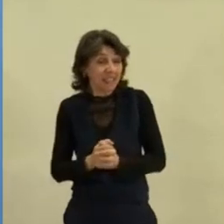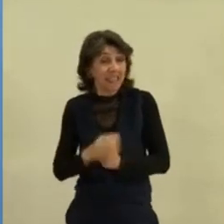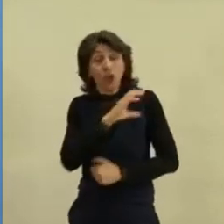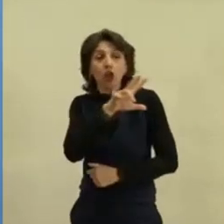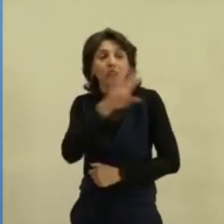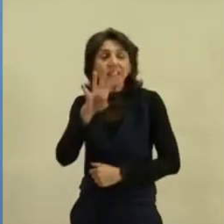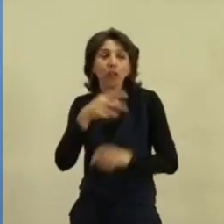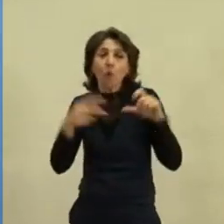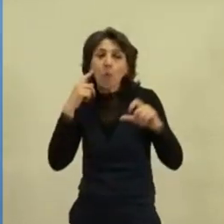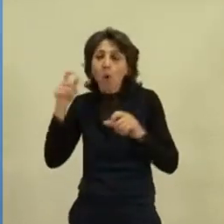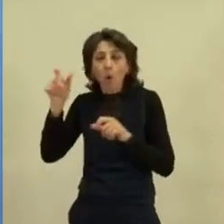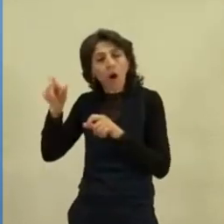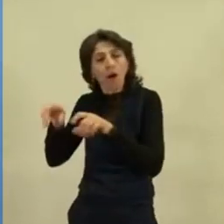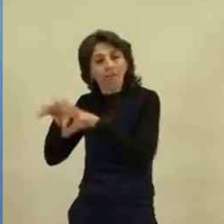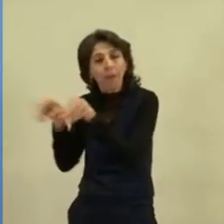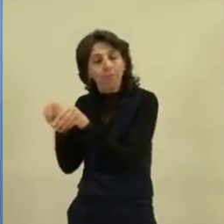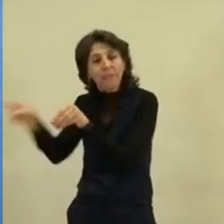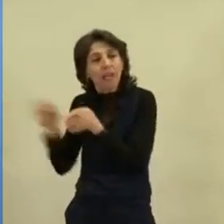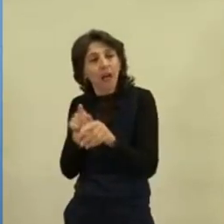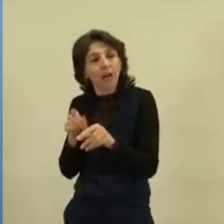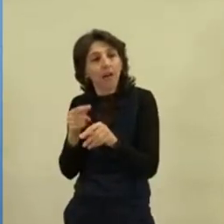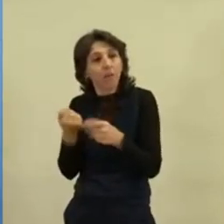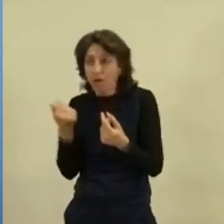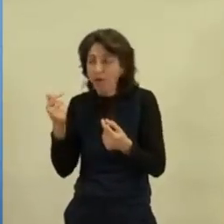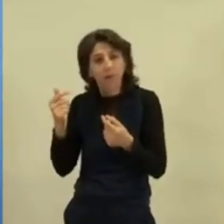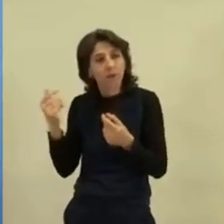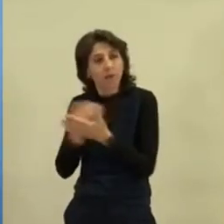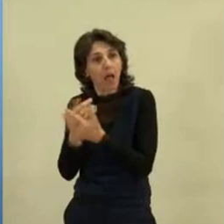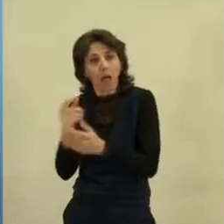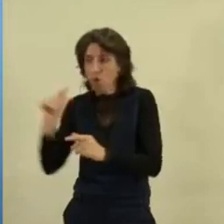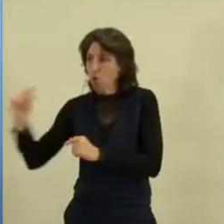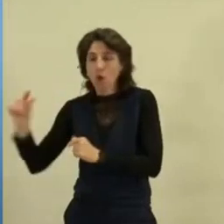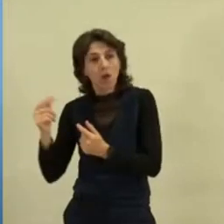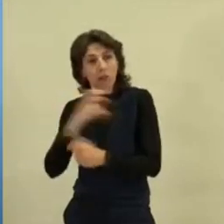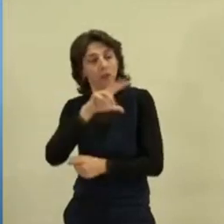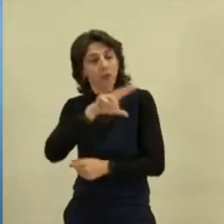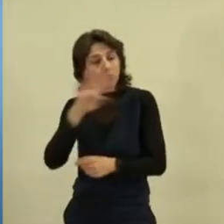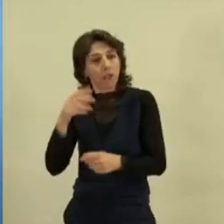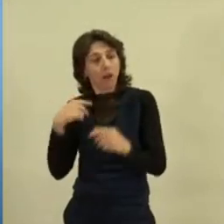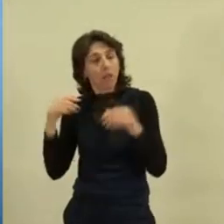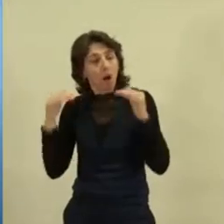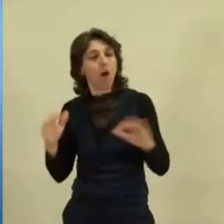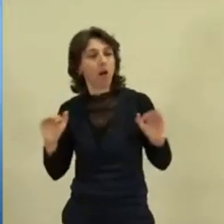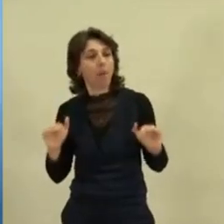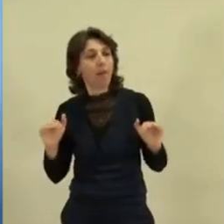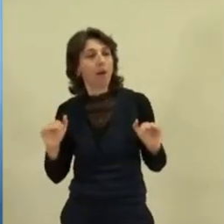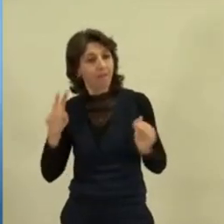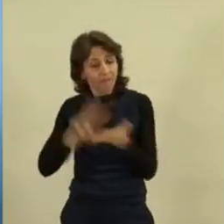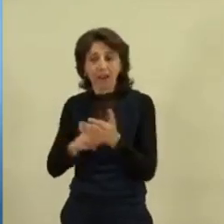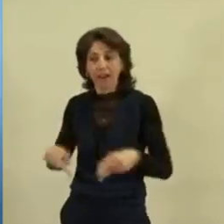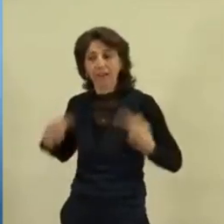134 € pour un ménage, c'est important quand il y a peu de moyens. Donc voilà, ça c'est la vraie réalité côté